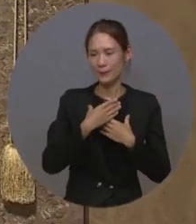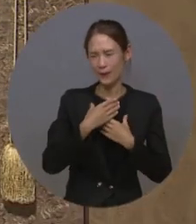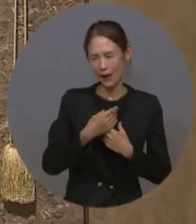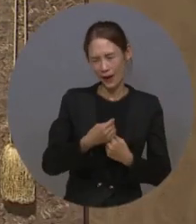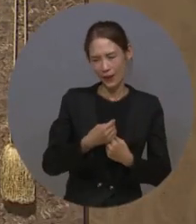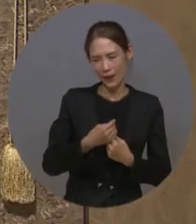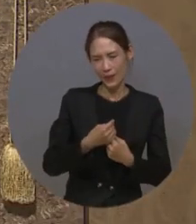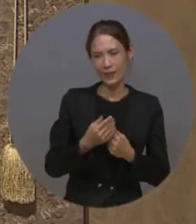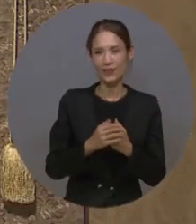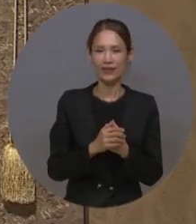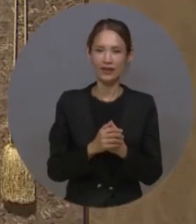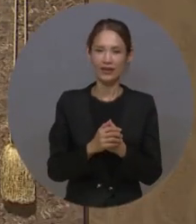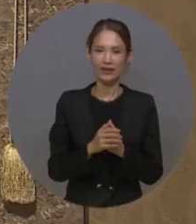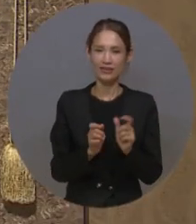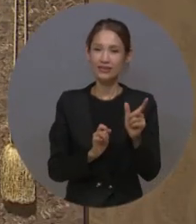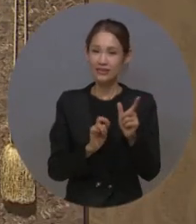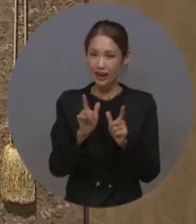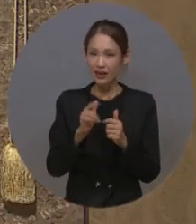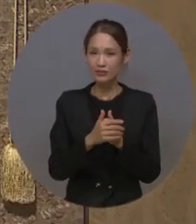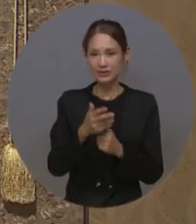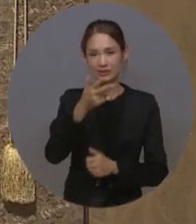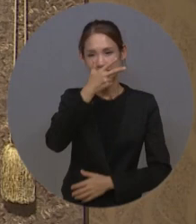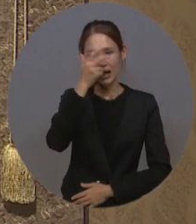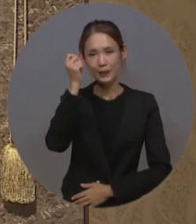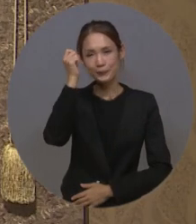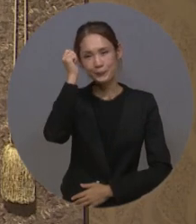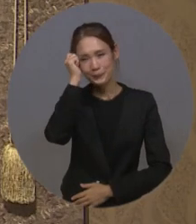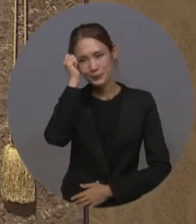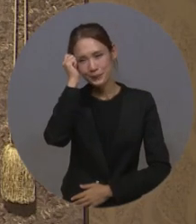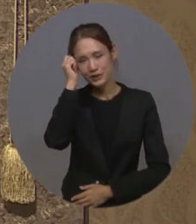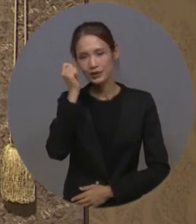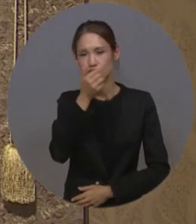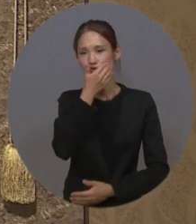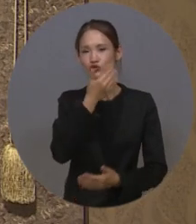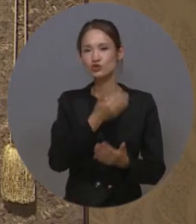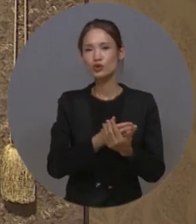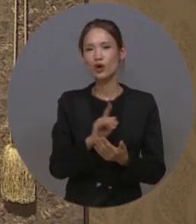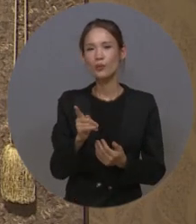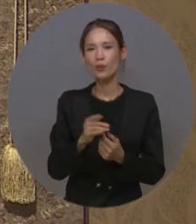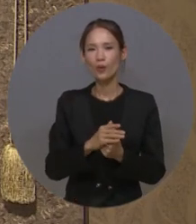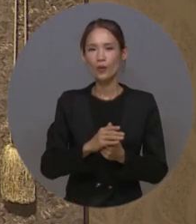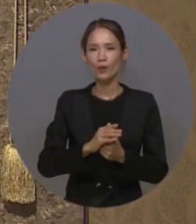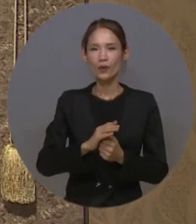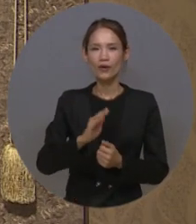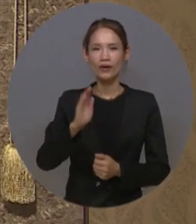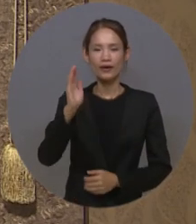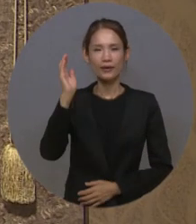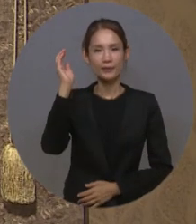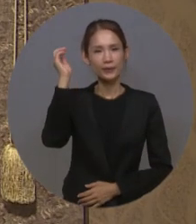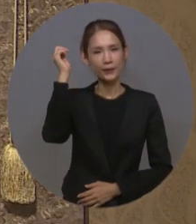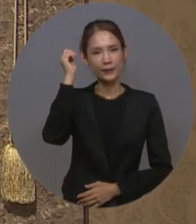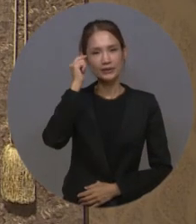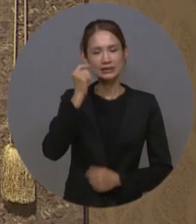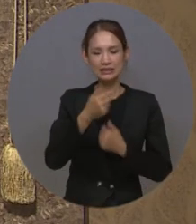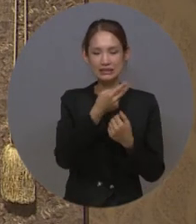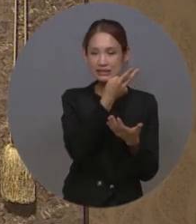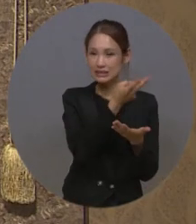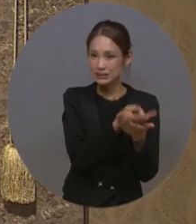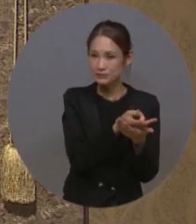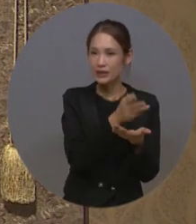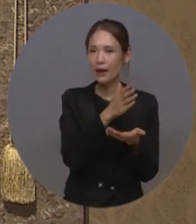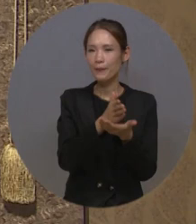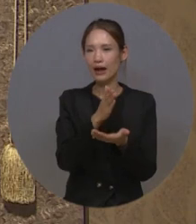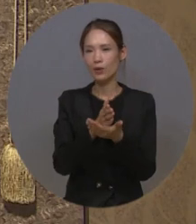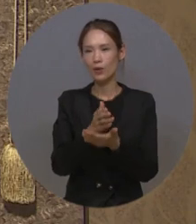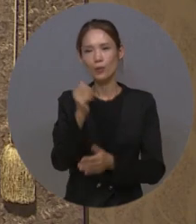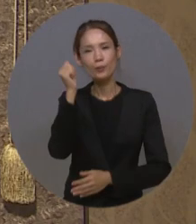게 어떻게 보면 잠을 잘 때 되게 중요한 게 사실 침대보다 베개거든요. 아, 침대보다 베개가 더 중요합니까?